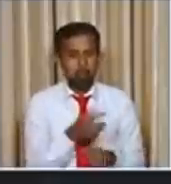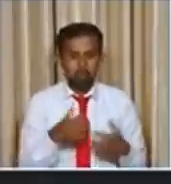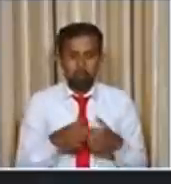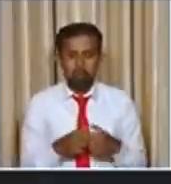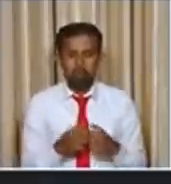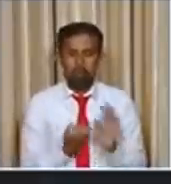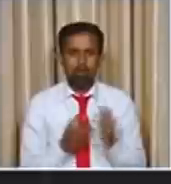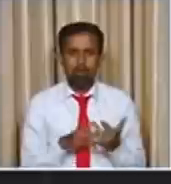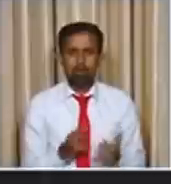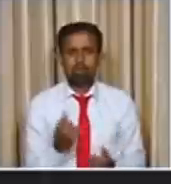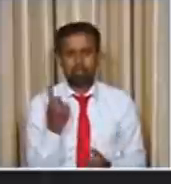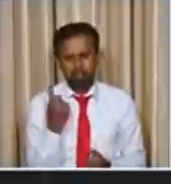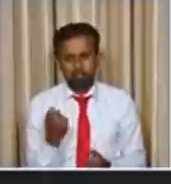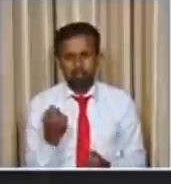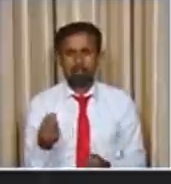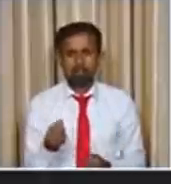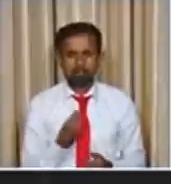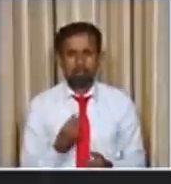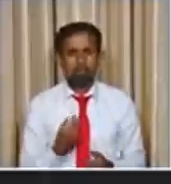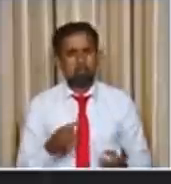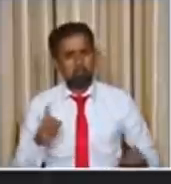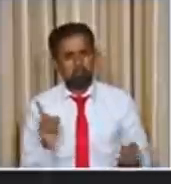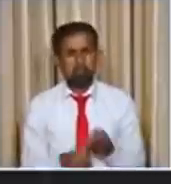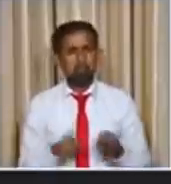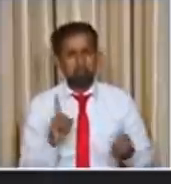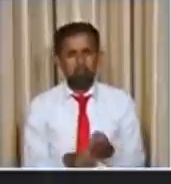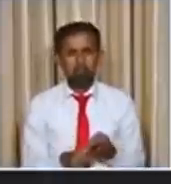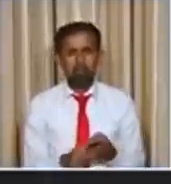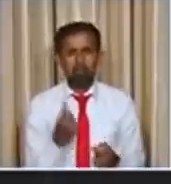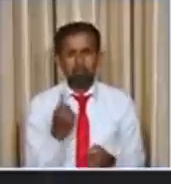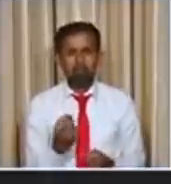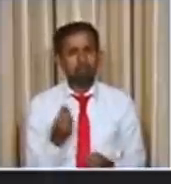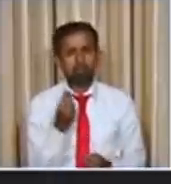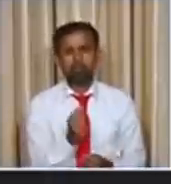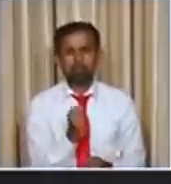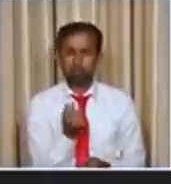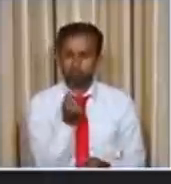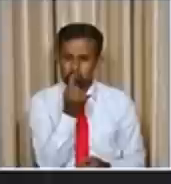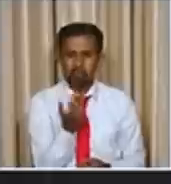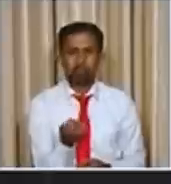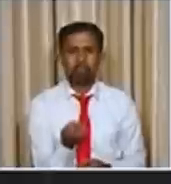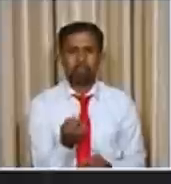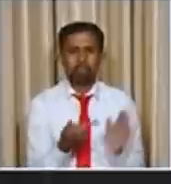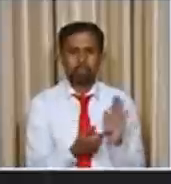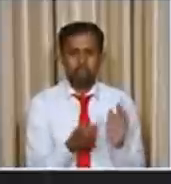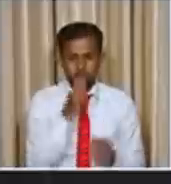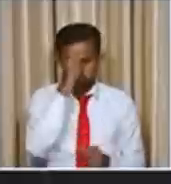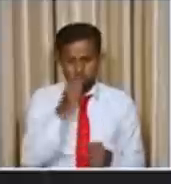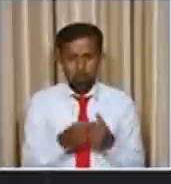பண்ணுறது, 1000 ரூபாய் கொடுத்து என்ன செய்யறதுக்கு? எனக்கு நல்லா தெரியும் தொண்டமன் அமைச்சரும் நாங்களும் சேர்த்து நாங்கள் எல்லாரோட போய்ட்டு